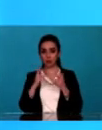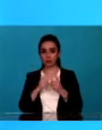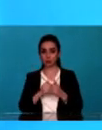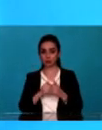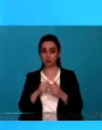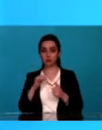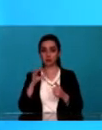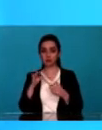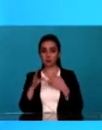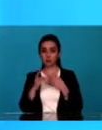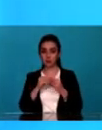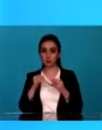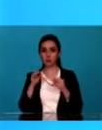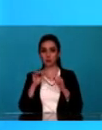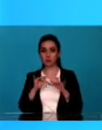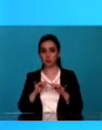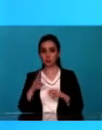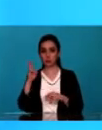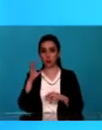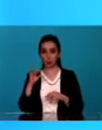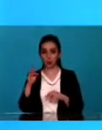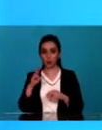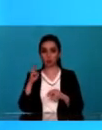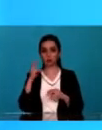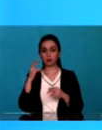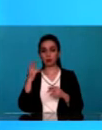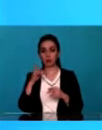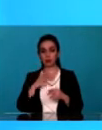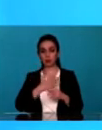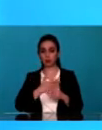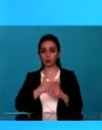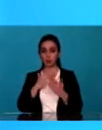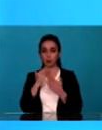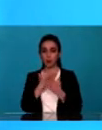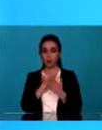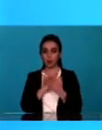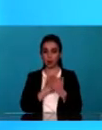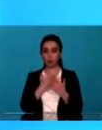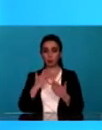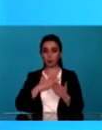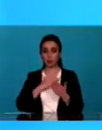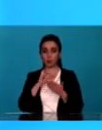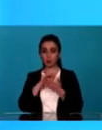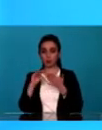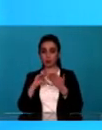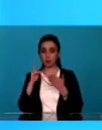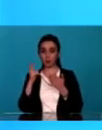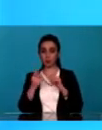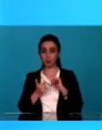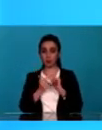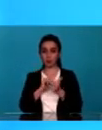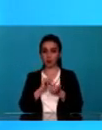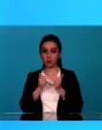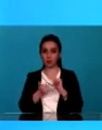автоматически. Мы с вами печатаем следующий код для нашей программы. Значит, мы описываем здесь две переменные в